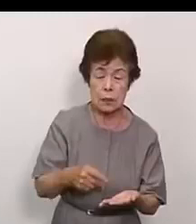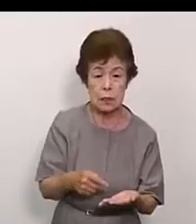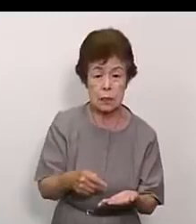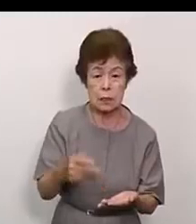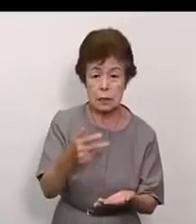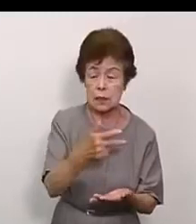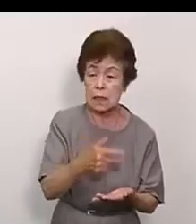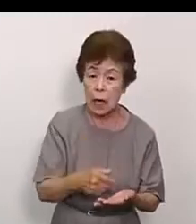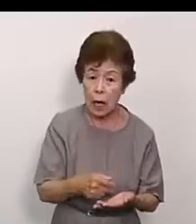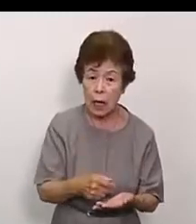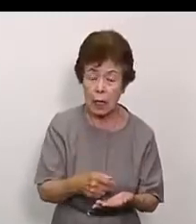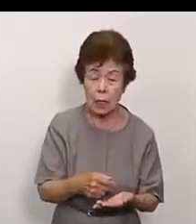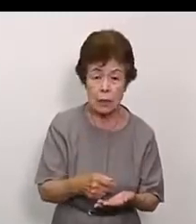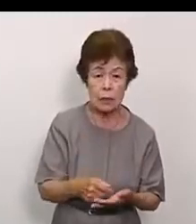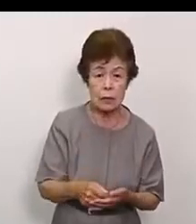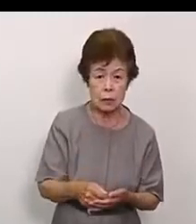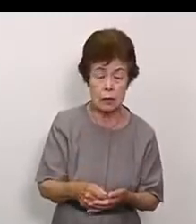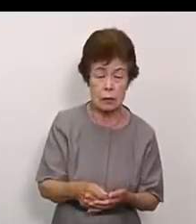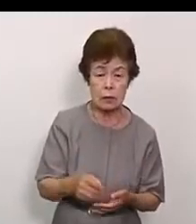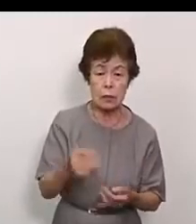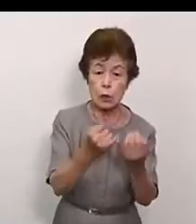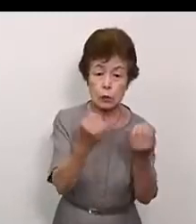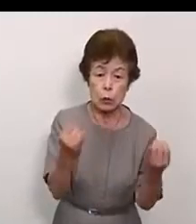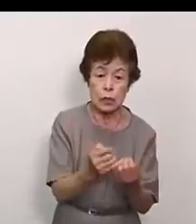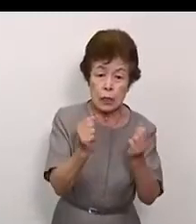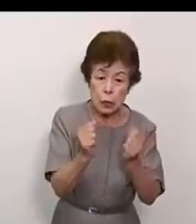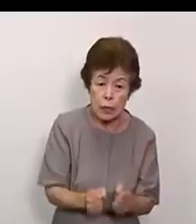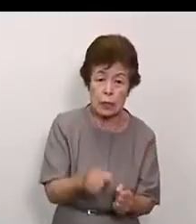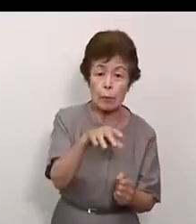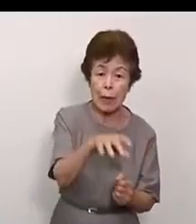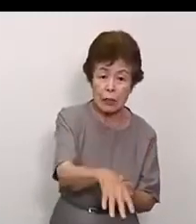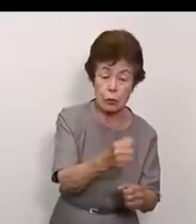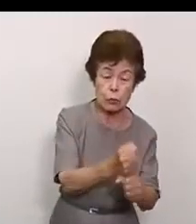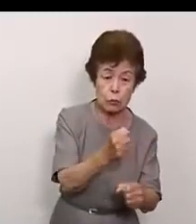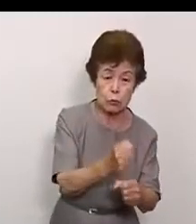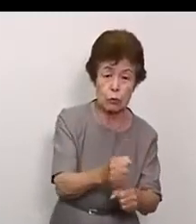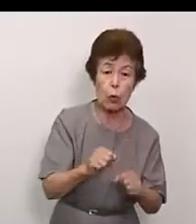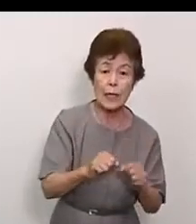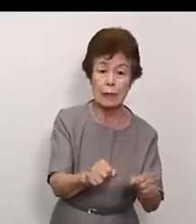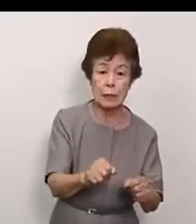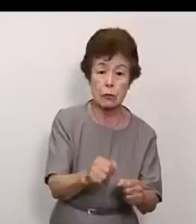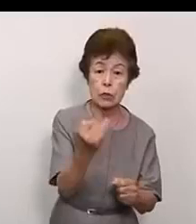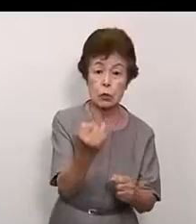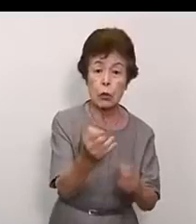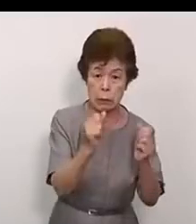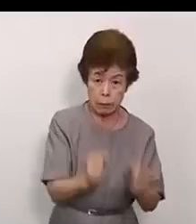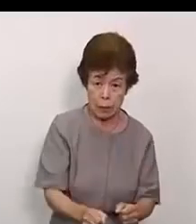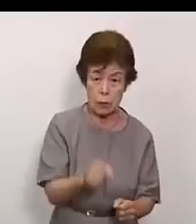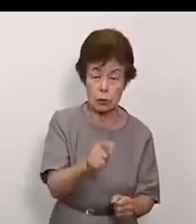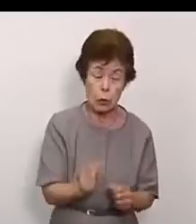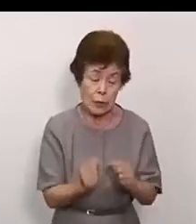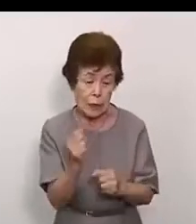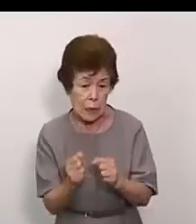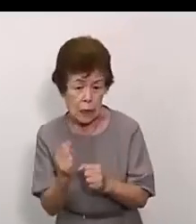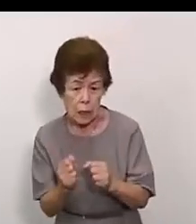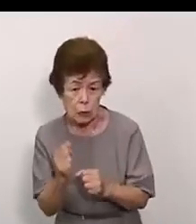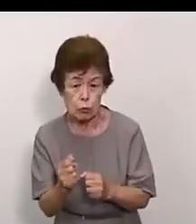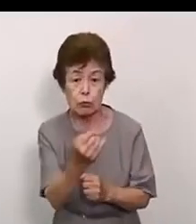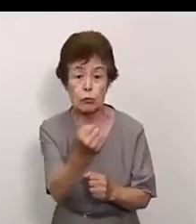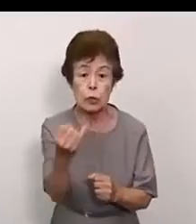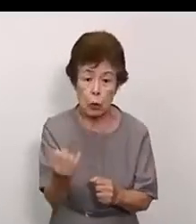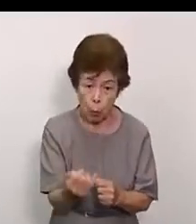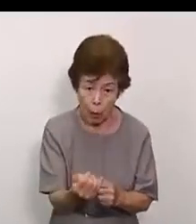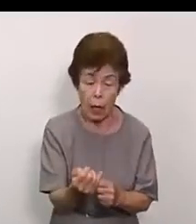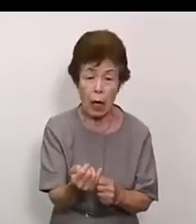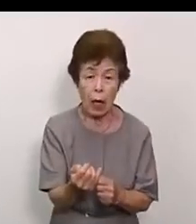ですか？そういうあの女性の居場所作りをやってる方がいまして、それでそこに逃げてくる人は